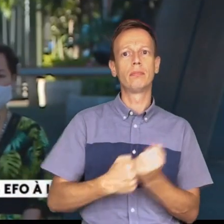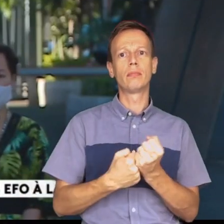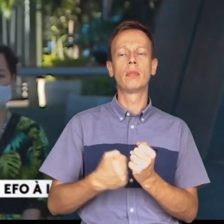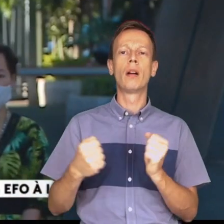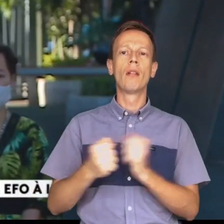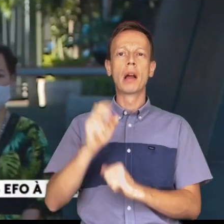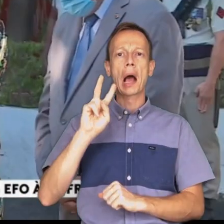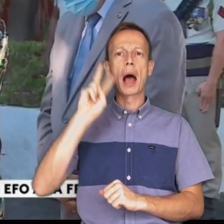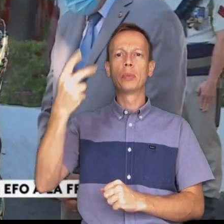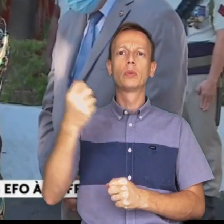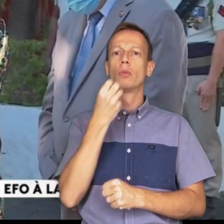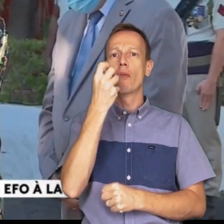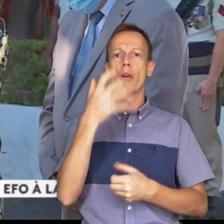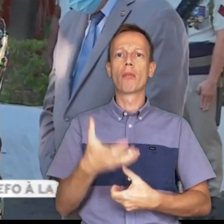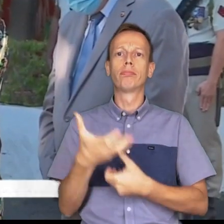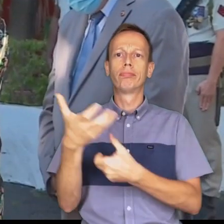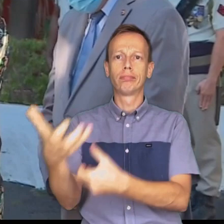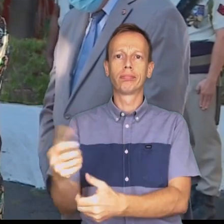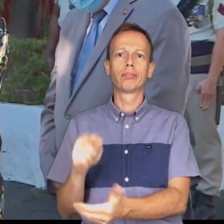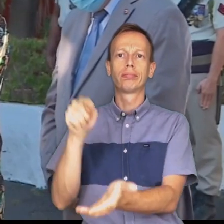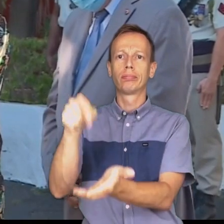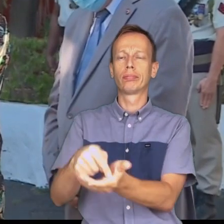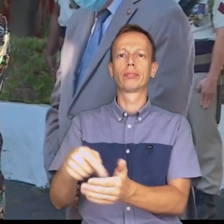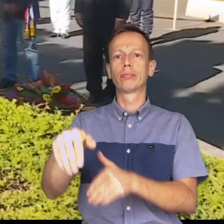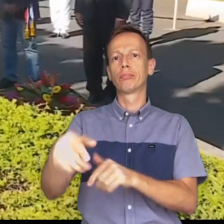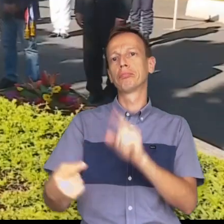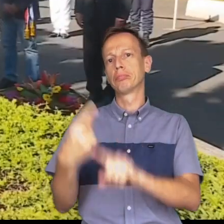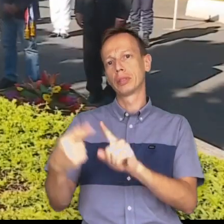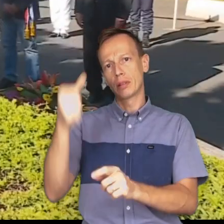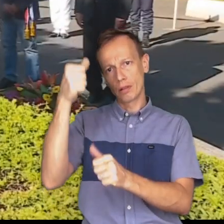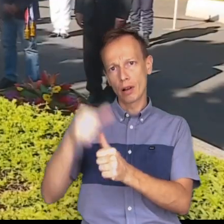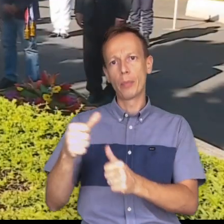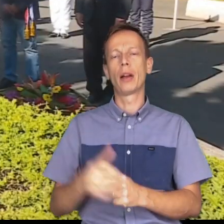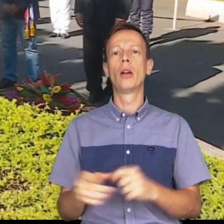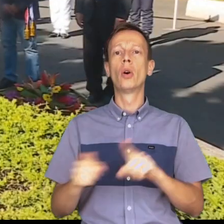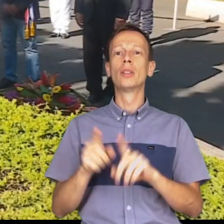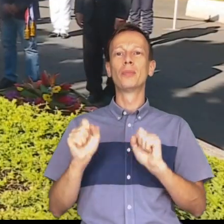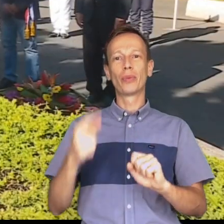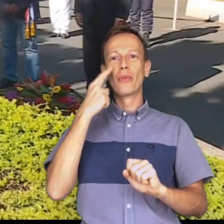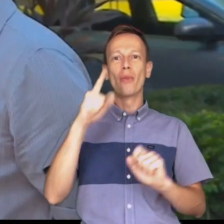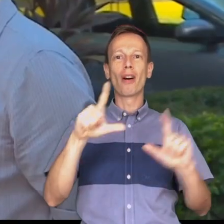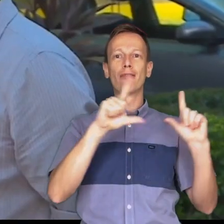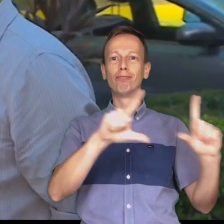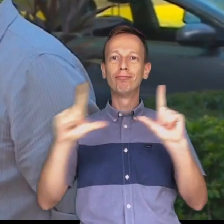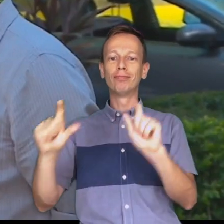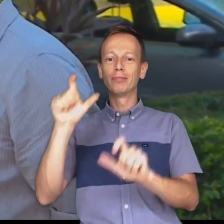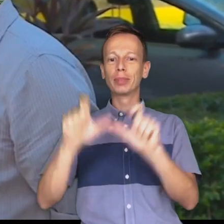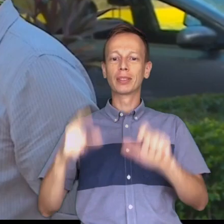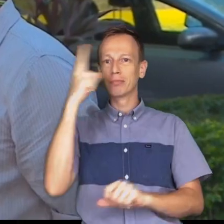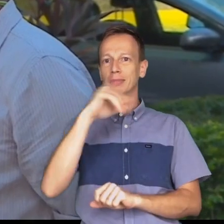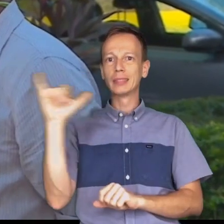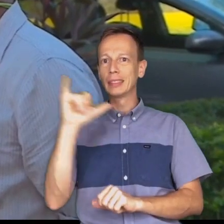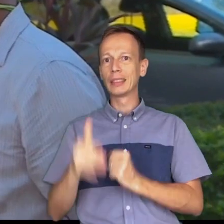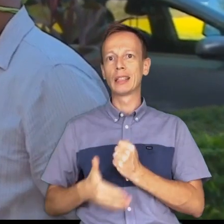le traditionnel dépôt de gerbes au monument aux morts. Vous pourrez également voir des portraits de ces Tahitiens qui ont défendu